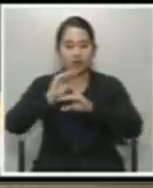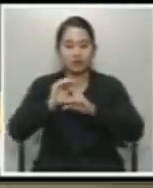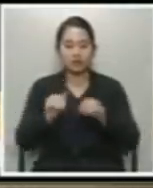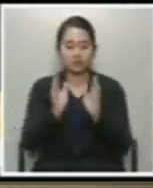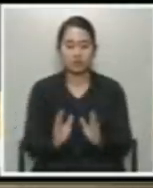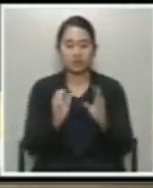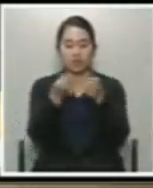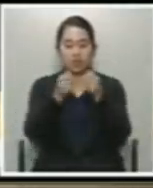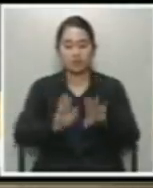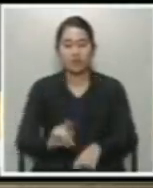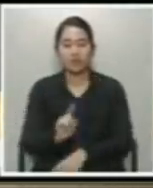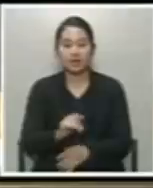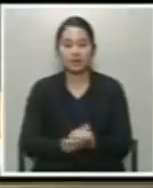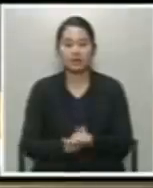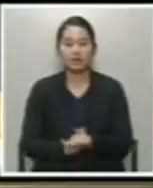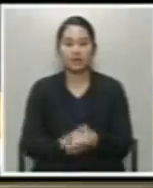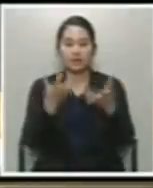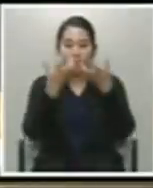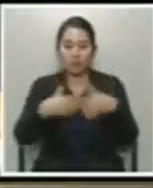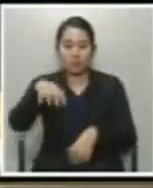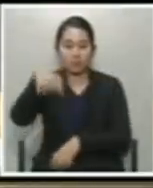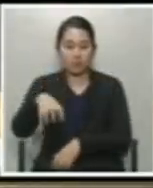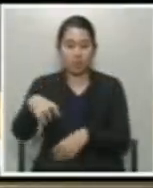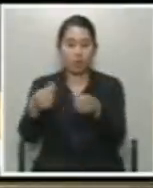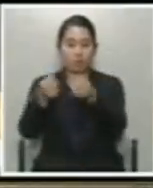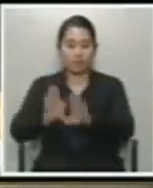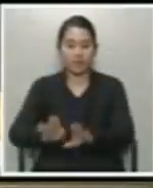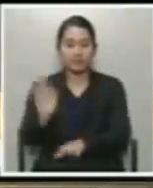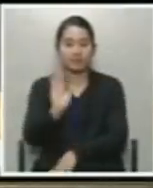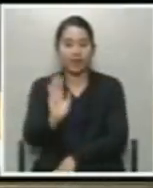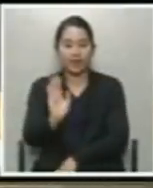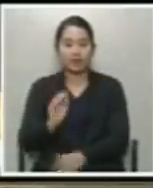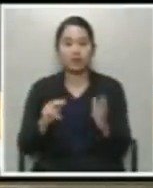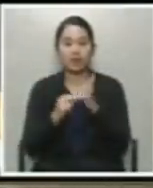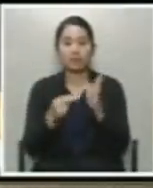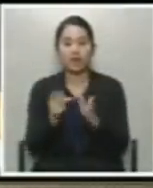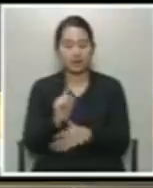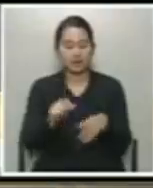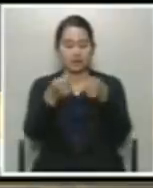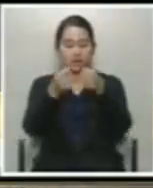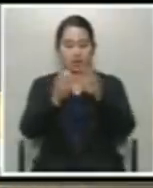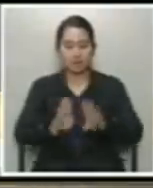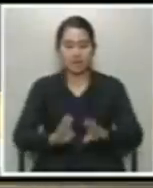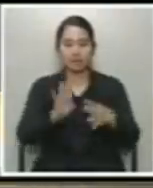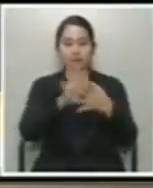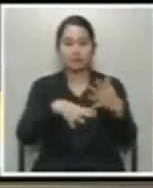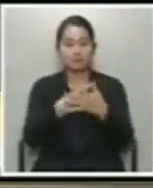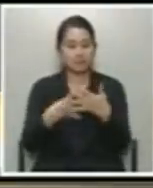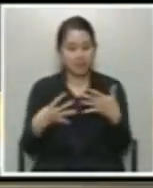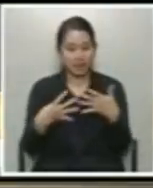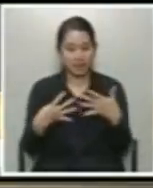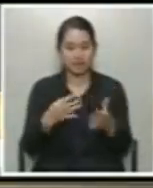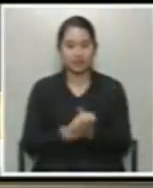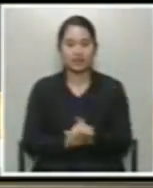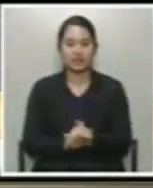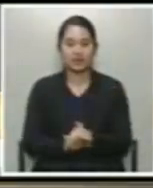บเขาไม่ได้ออกแบบให้สร้างโรงงานได้นะครับเขาออกแบบแค่ให้ไม่ได้ออกแบบให้สร้างโครงการได้เขาออกแบบให้ประ